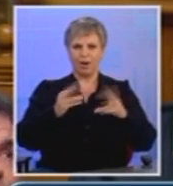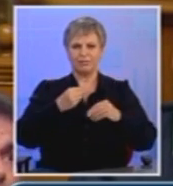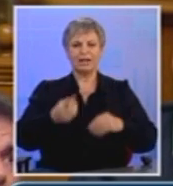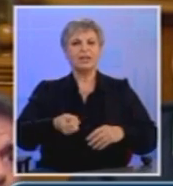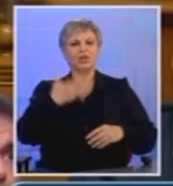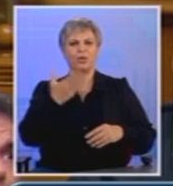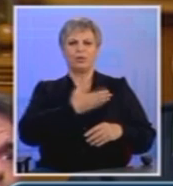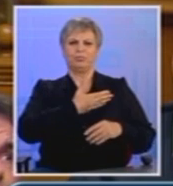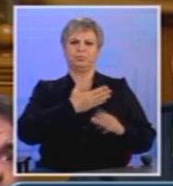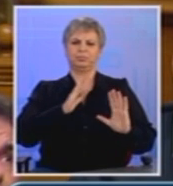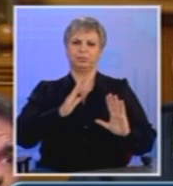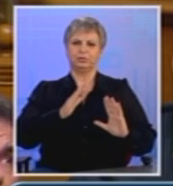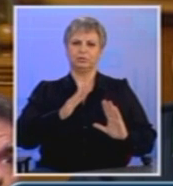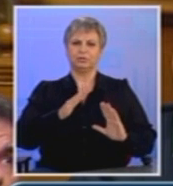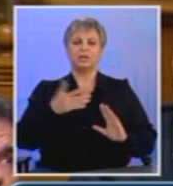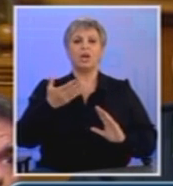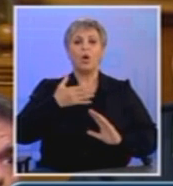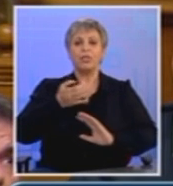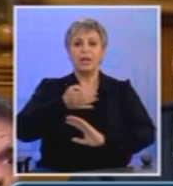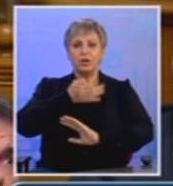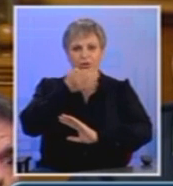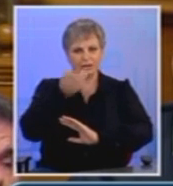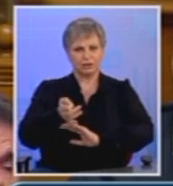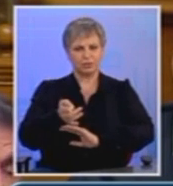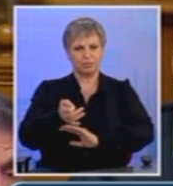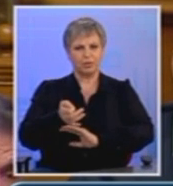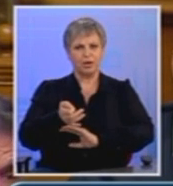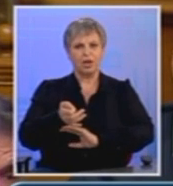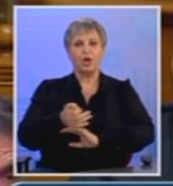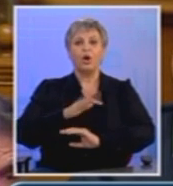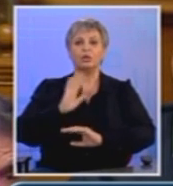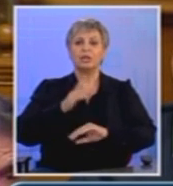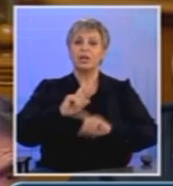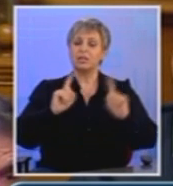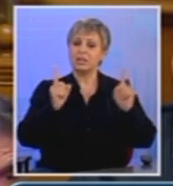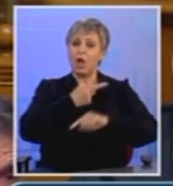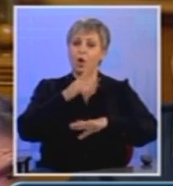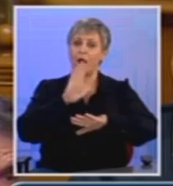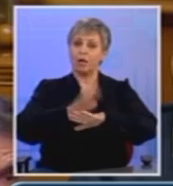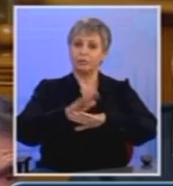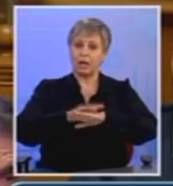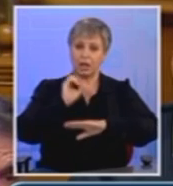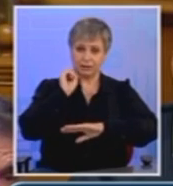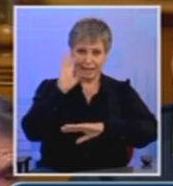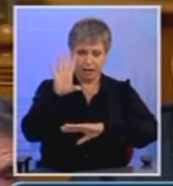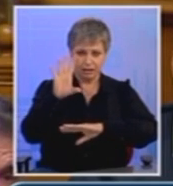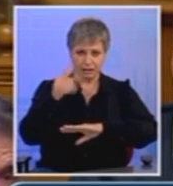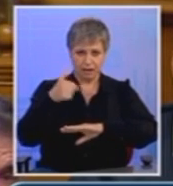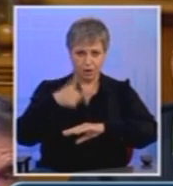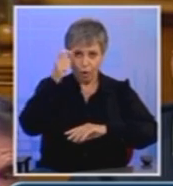εγώ είμαι από τους πολιτικούς που ποτέ δεν πίστεψα ότι για όλα τα δεινά σε αυτόν τον τόπο φε γίνοντα οι